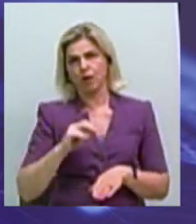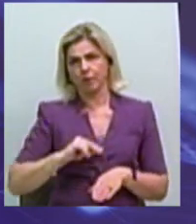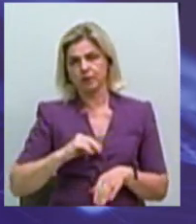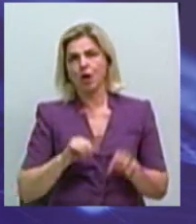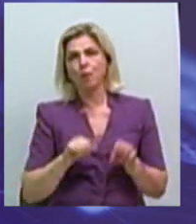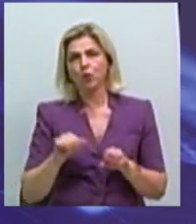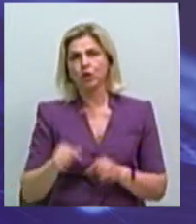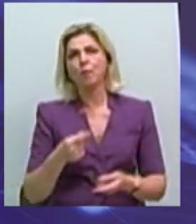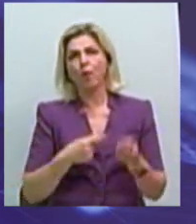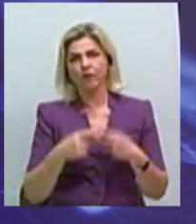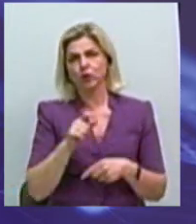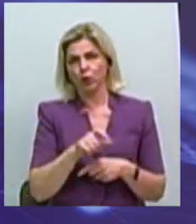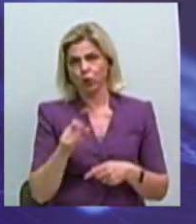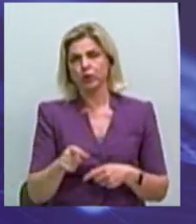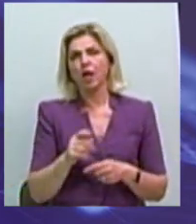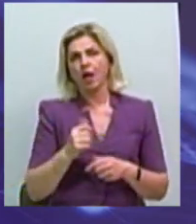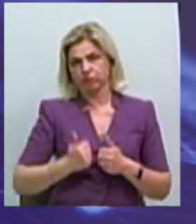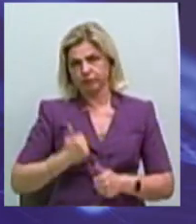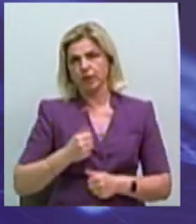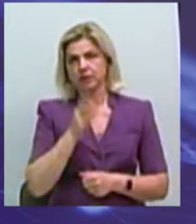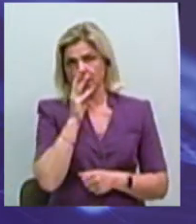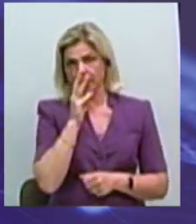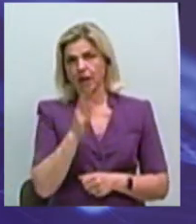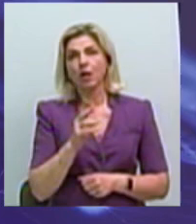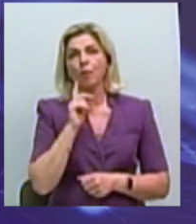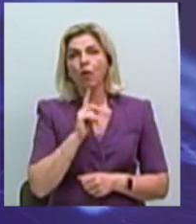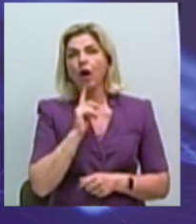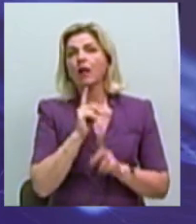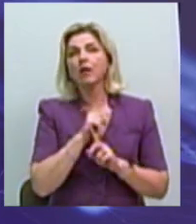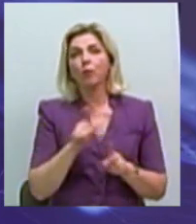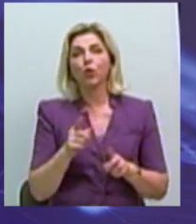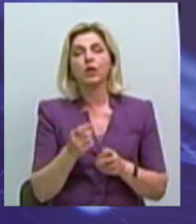повернутися сюди на гідну роботу, зарплату. Поки не буде наповненості бюджетів, грошей не буде.